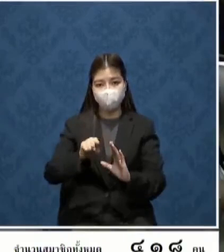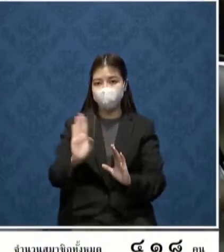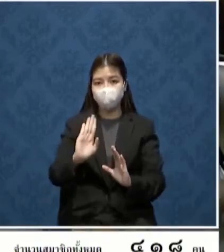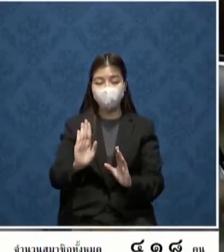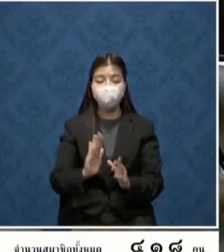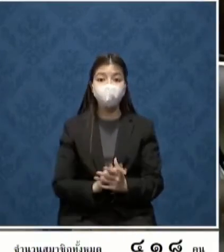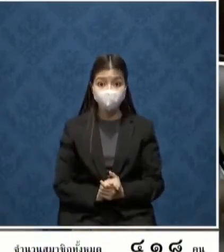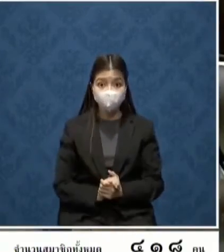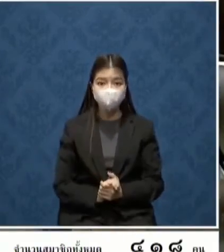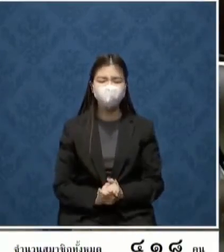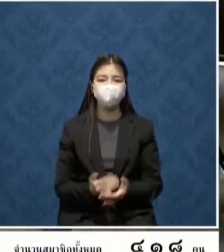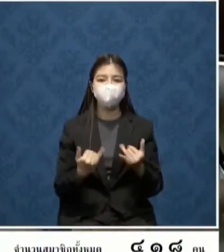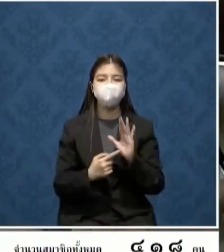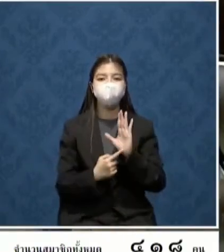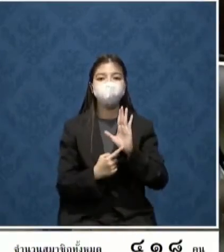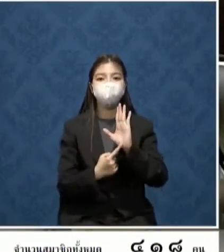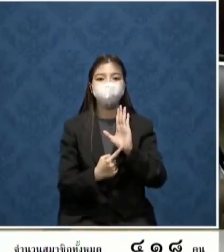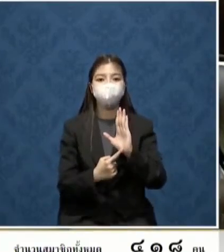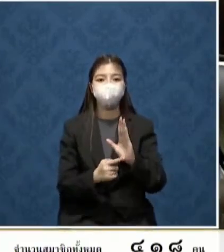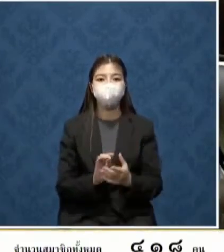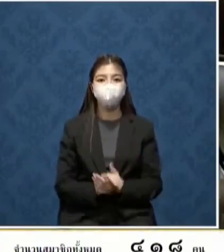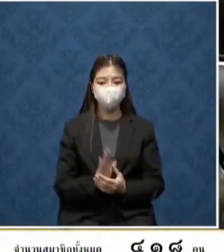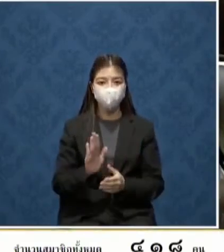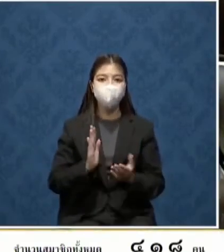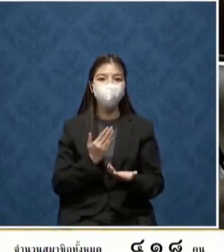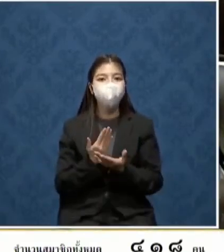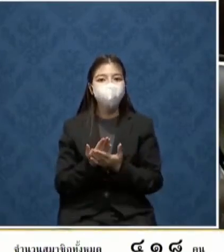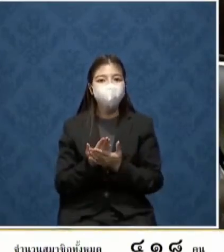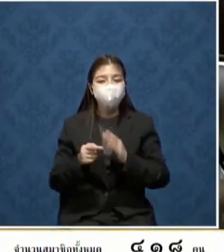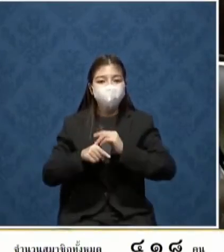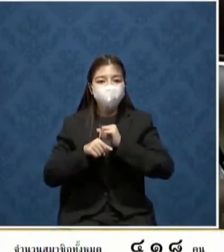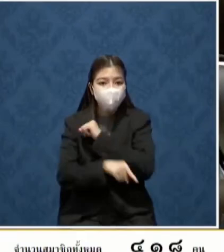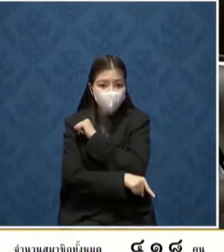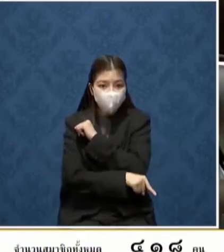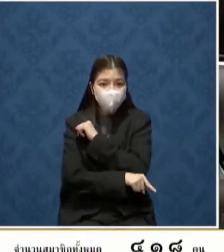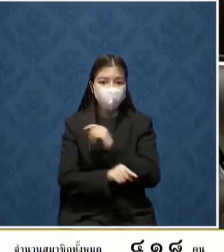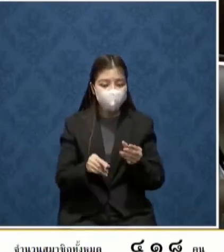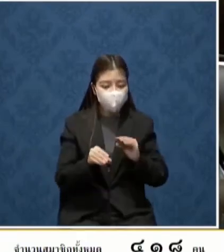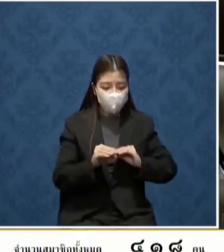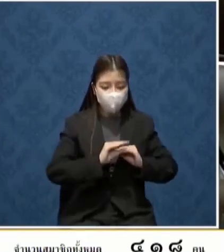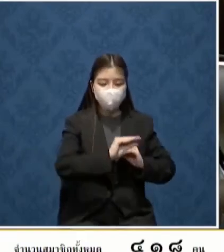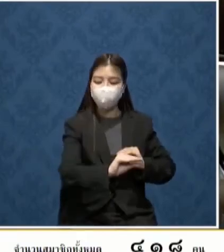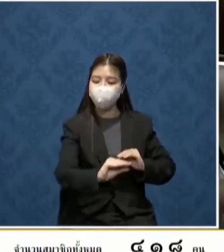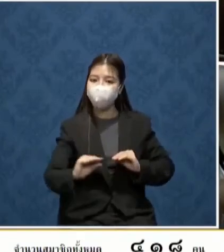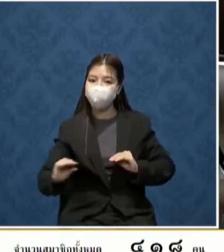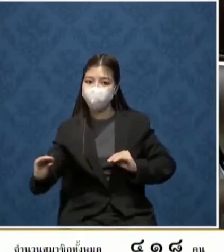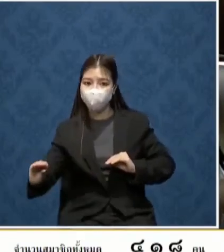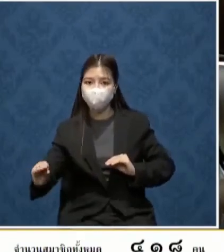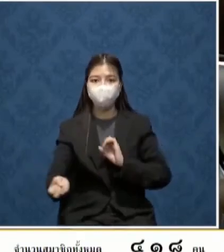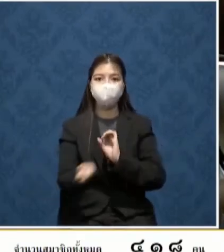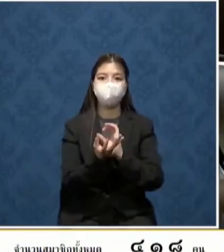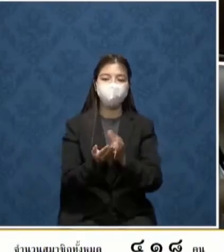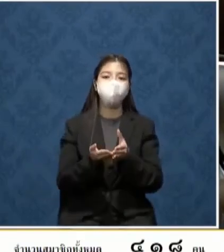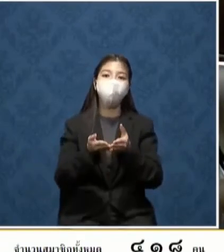นี่เป็นเพียงหนึ่ตัวอย่างของการทุจริจแบ่งกันกินจนสรางความเสียหายใหกบยทโทปกอน